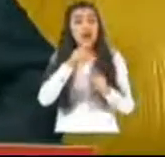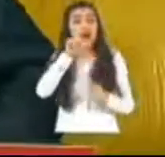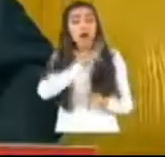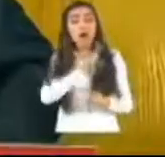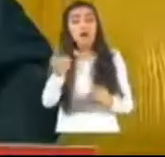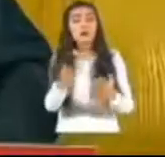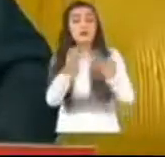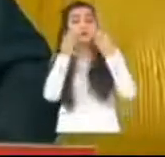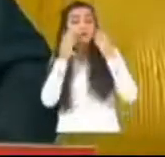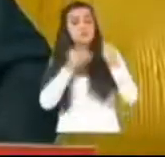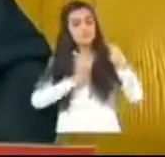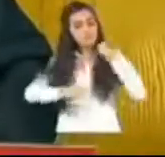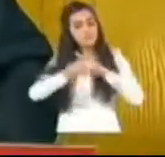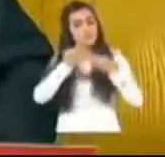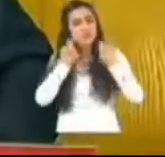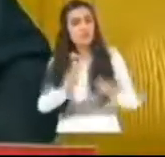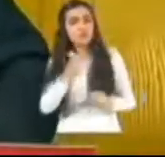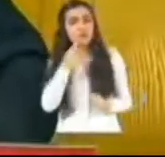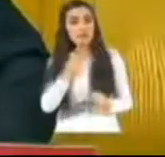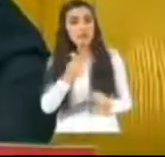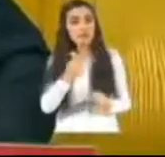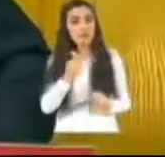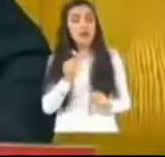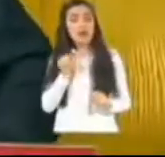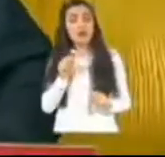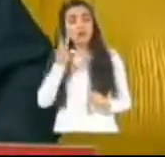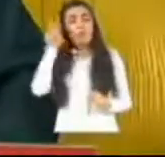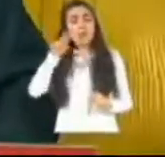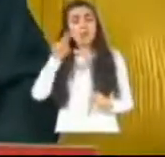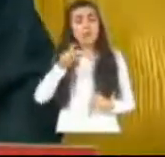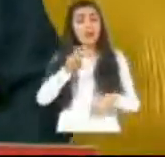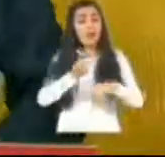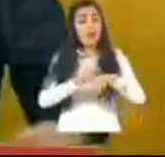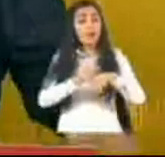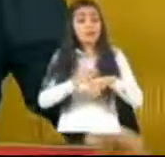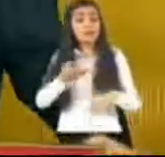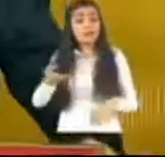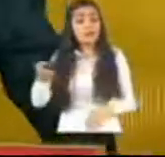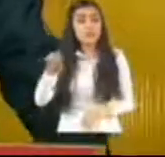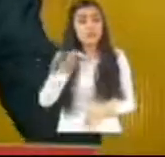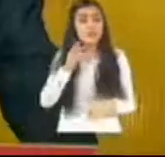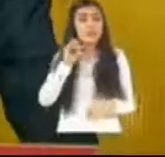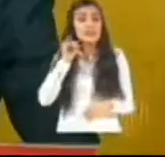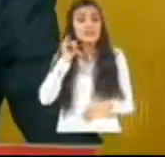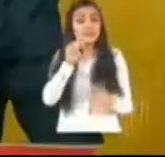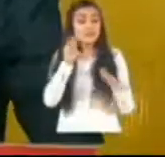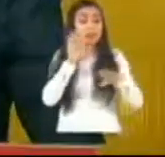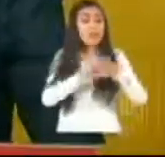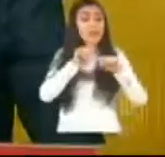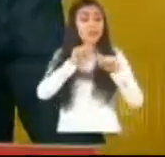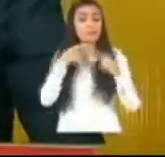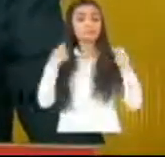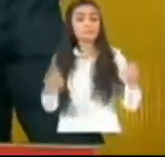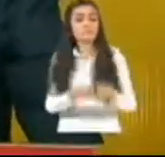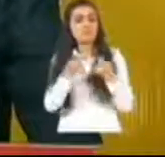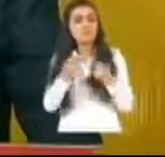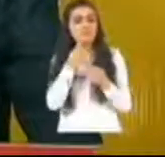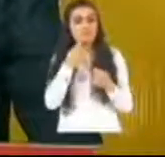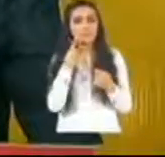için mücadele edeceğiz. Şehitlerimizin aziz hatıralarına leke sürdürmemek için